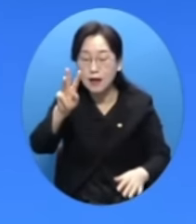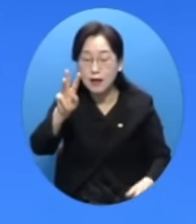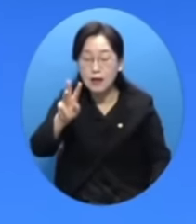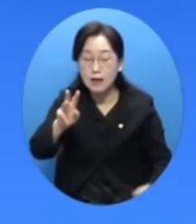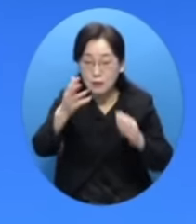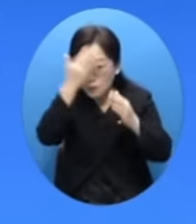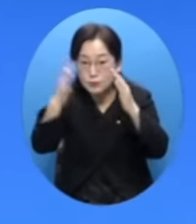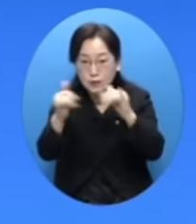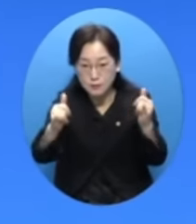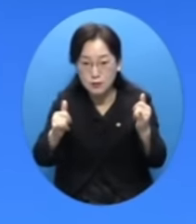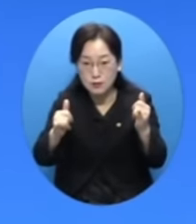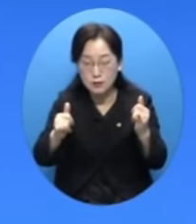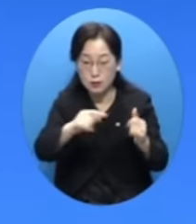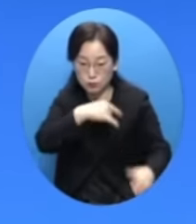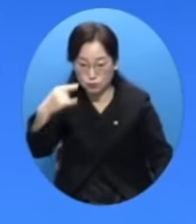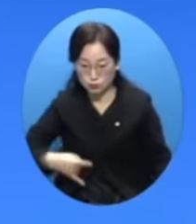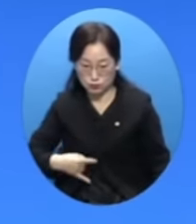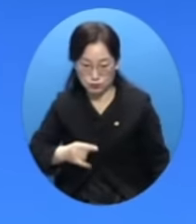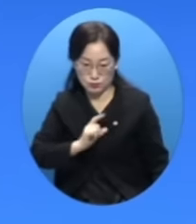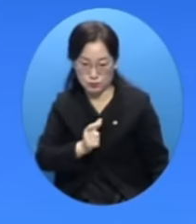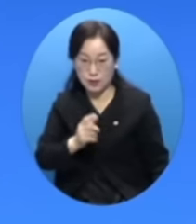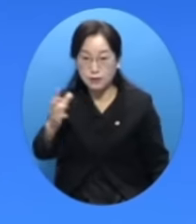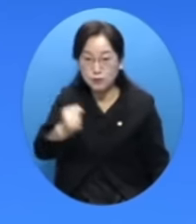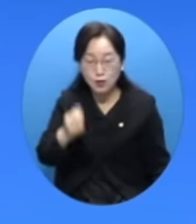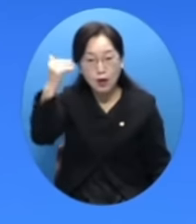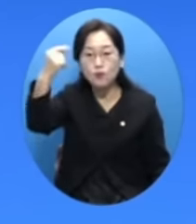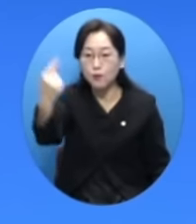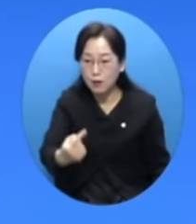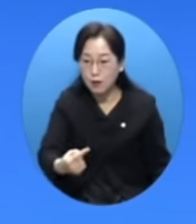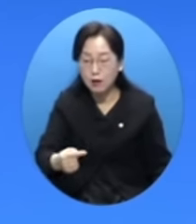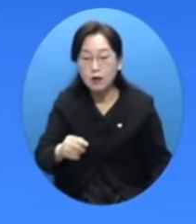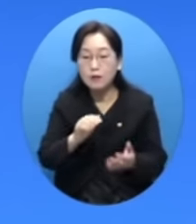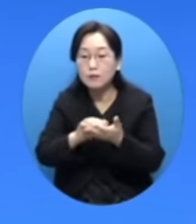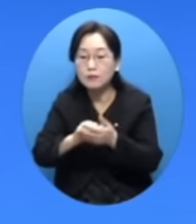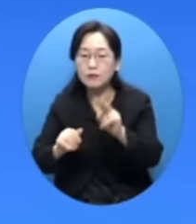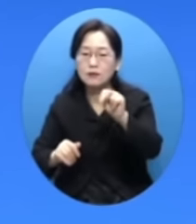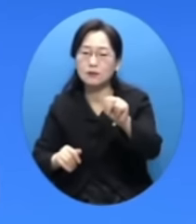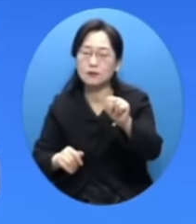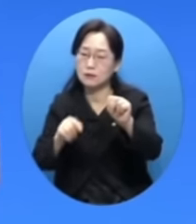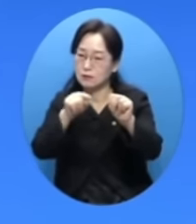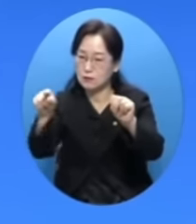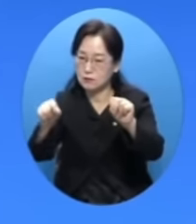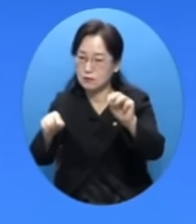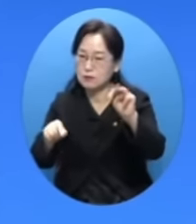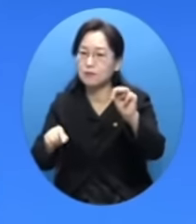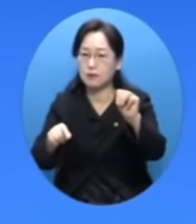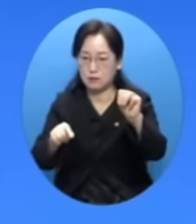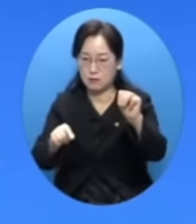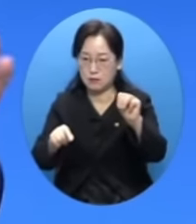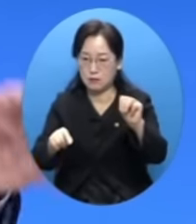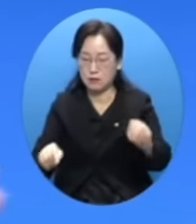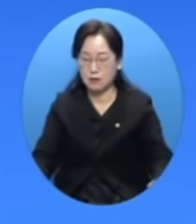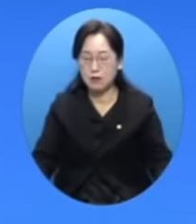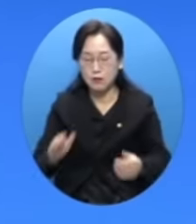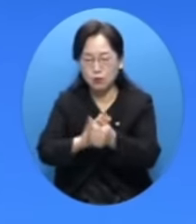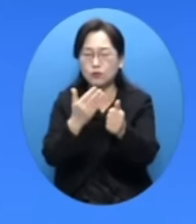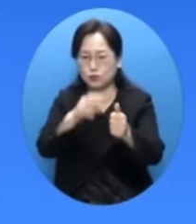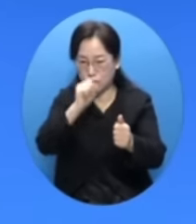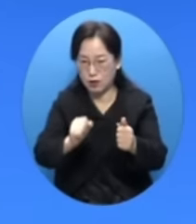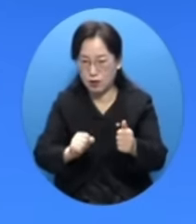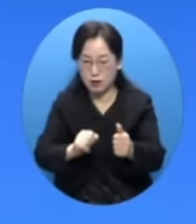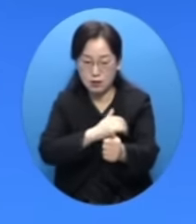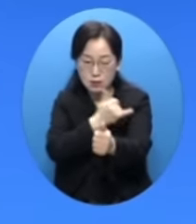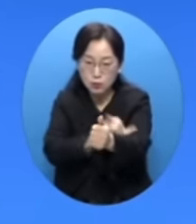한 게 들어옵니다. 그들이 또 한 2, 3만 명 된다고 하는데 그들을 품어야 되는 것입니다. 이렇게 인권 사각지대, 복지 사각지대에 있는